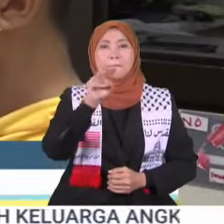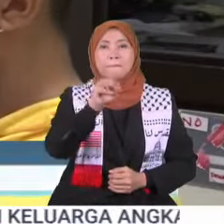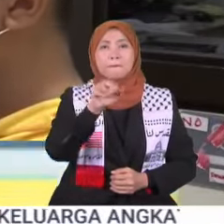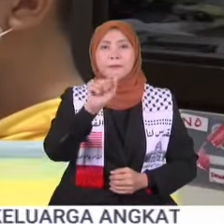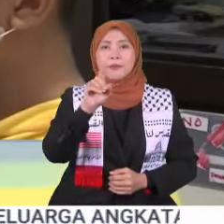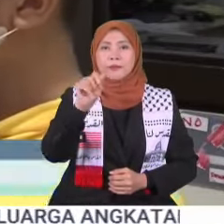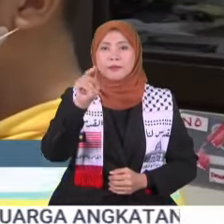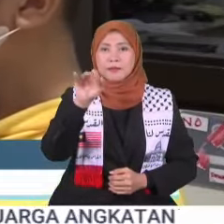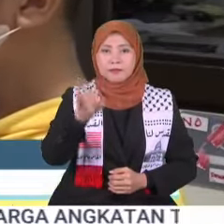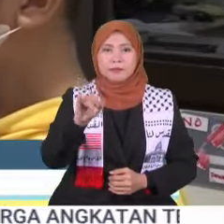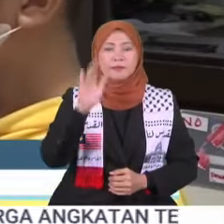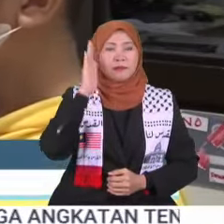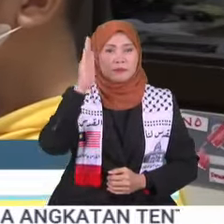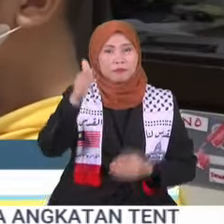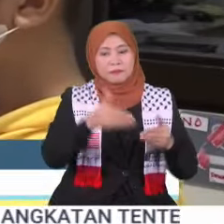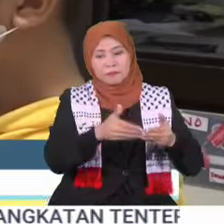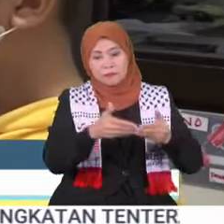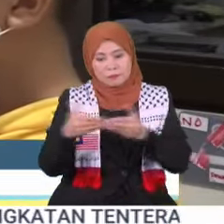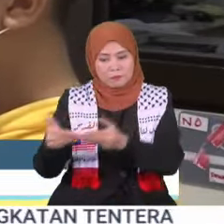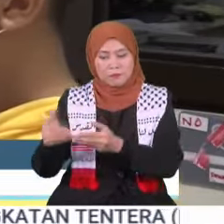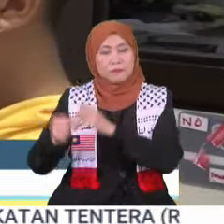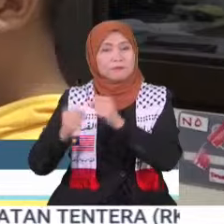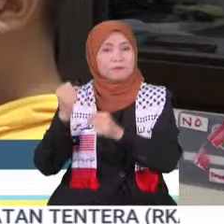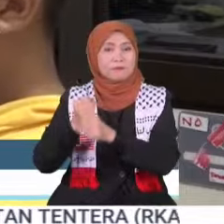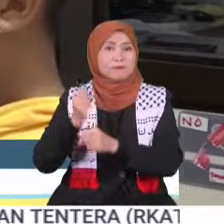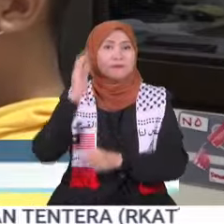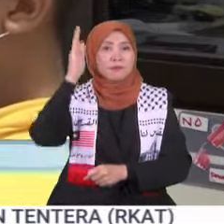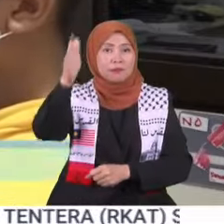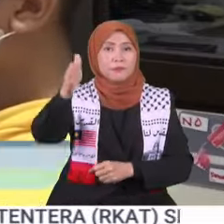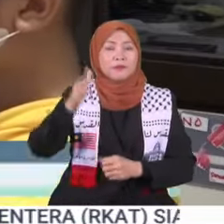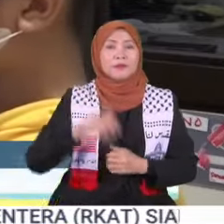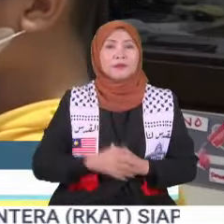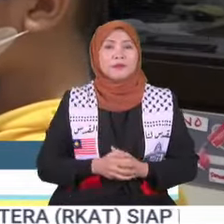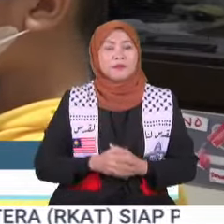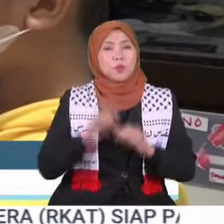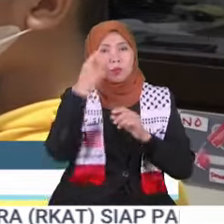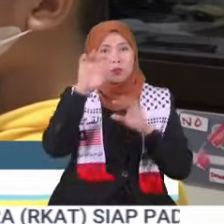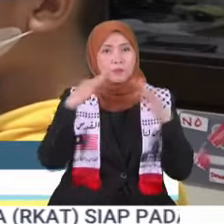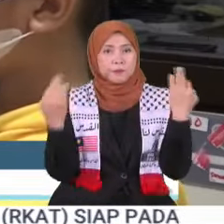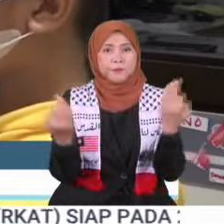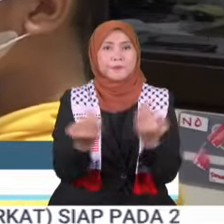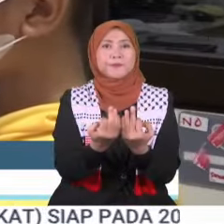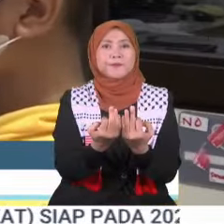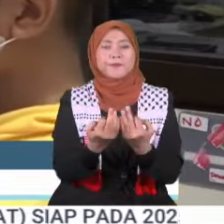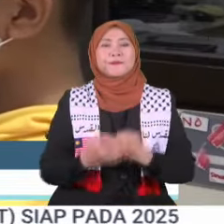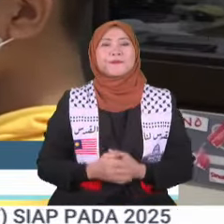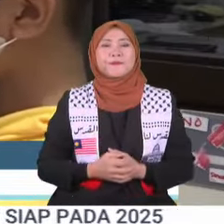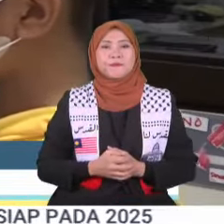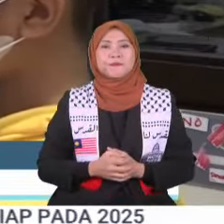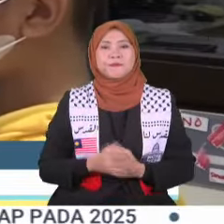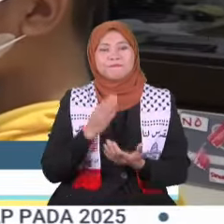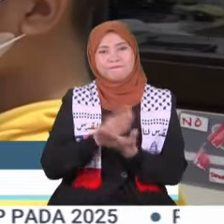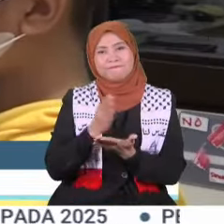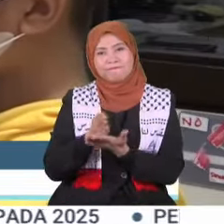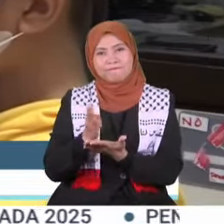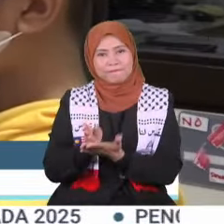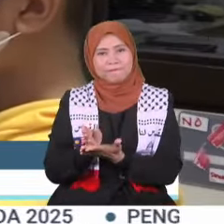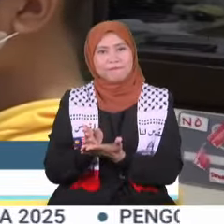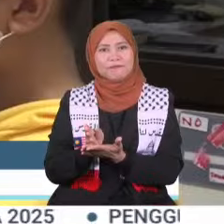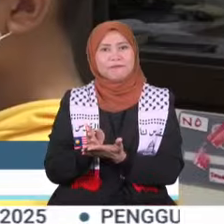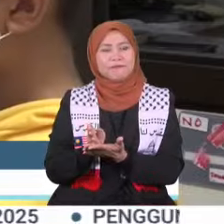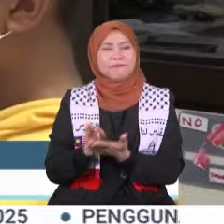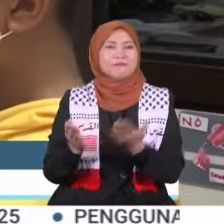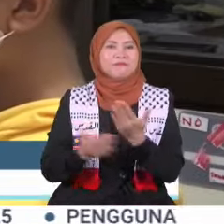dapat disambung tahun depan lah untuk family, untuk bajet kita lah,